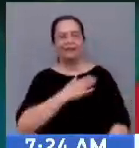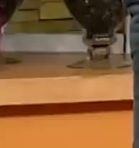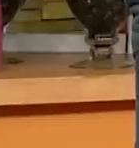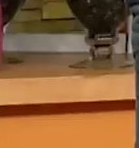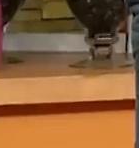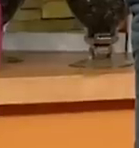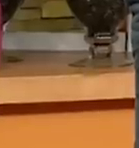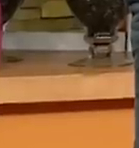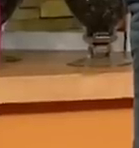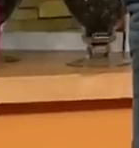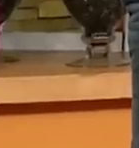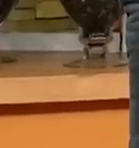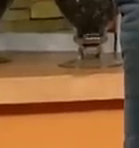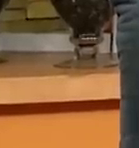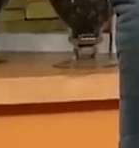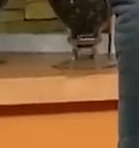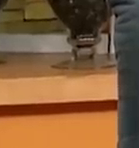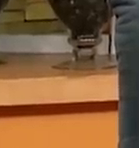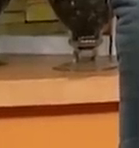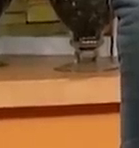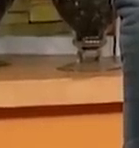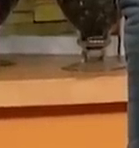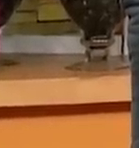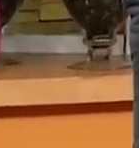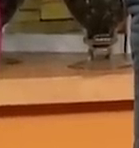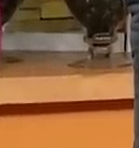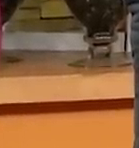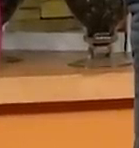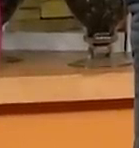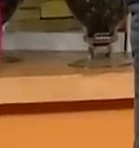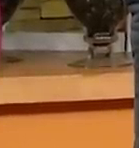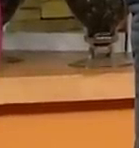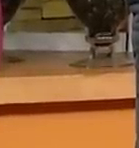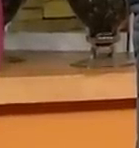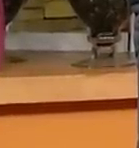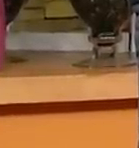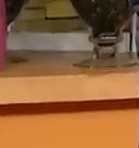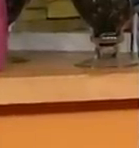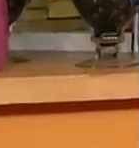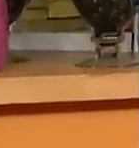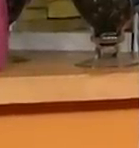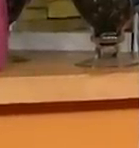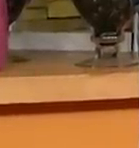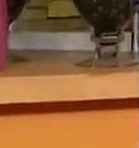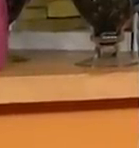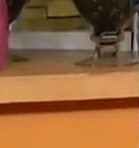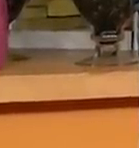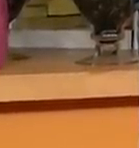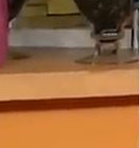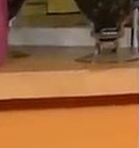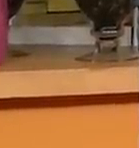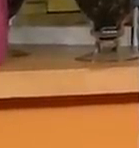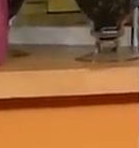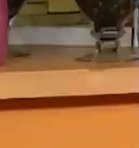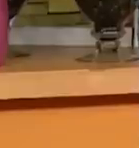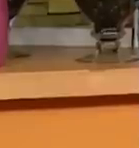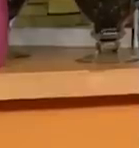Pilipino. Igan, mauna ka sa mga balita. Panoorin ang unang balita sa unang hirit at iba pang award-winning news ka